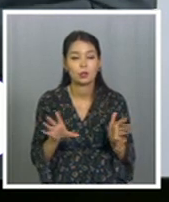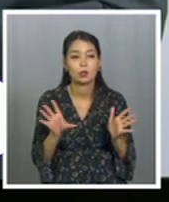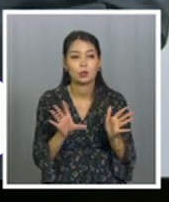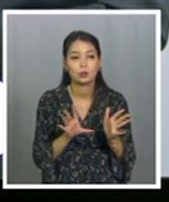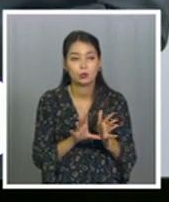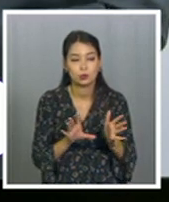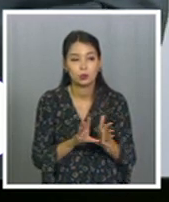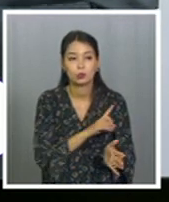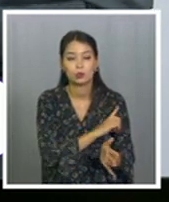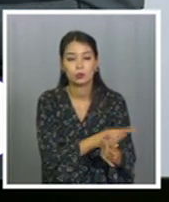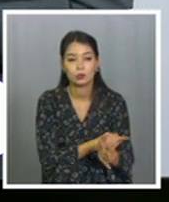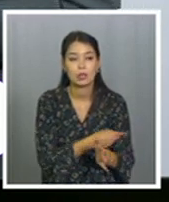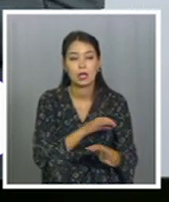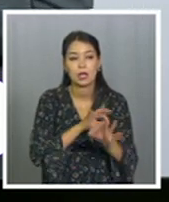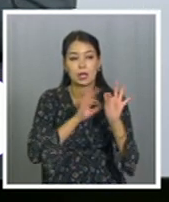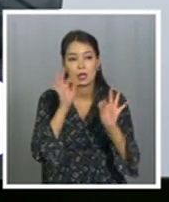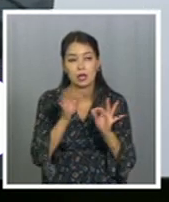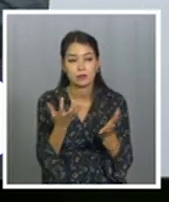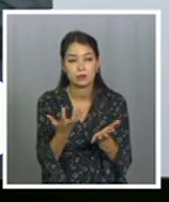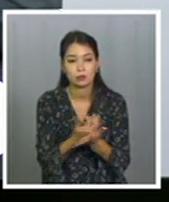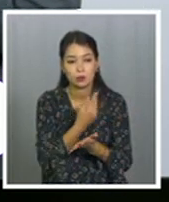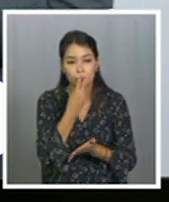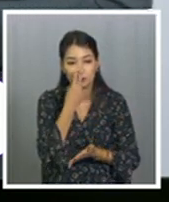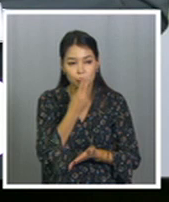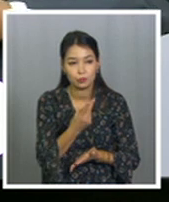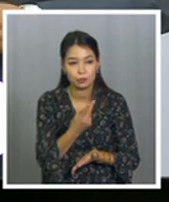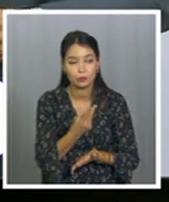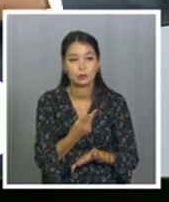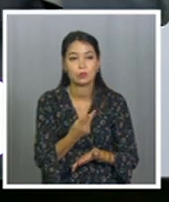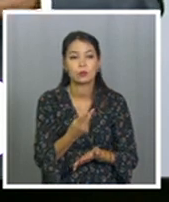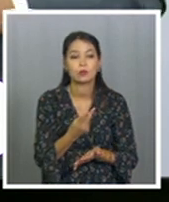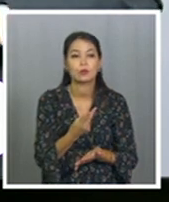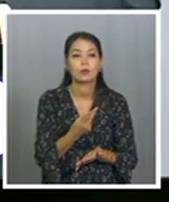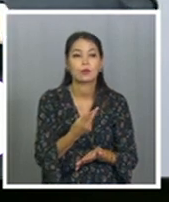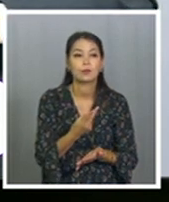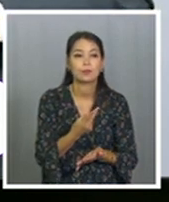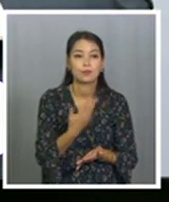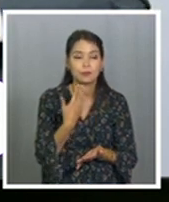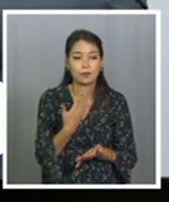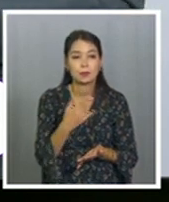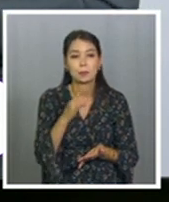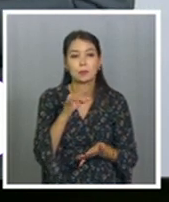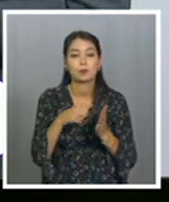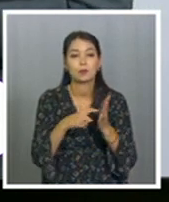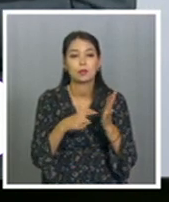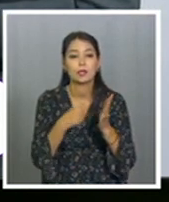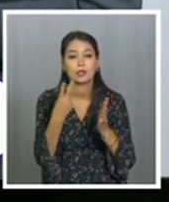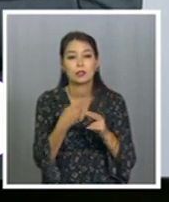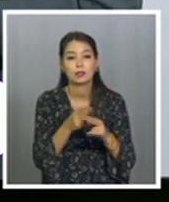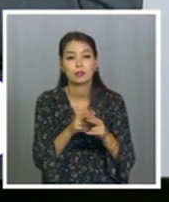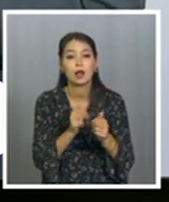салып көрейік. Тоқ күшінде жаңа айттық біз пи бөлінген 2 радианға алда